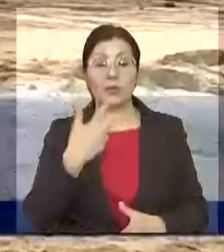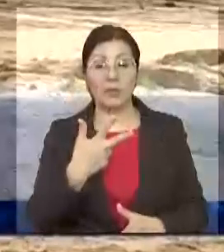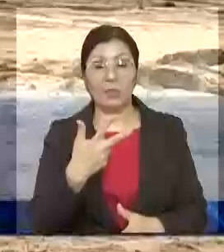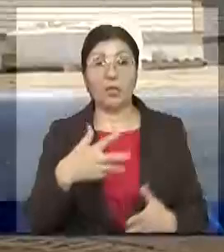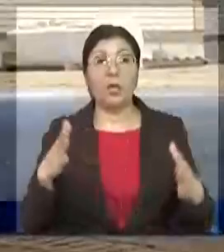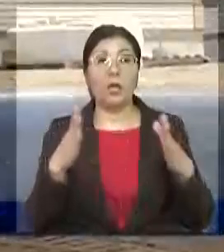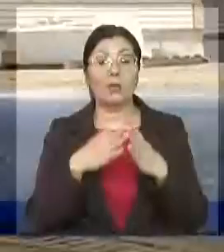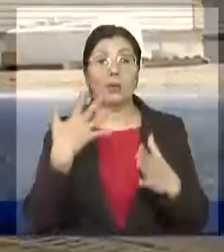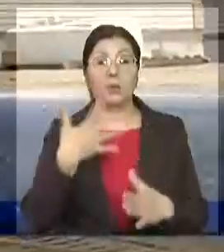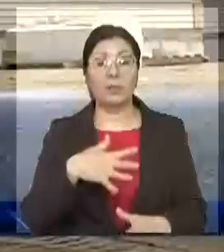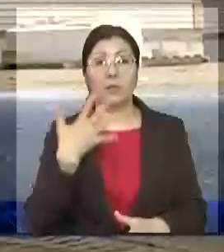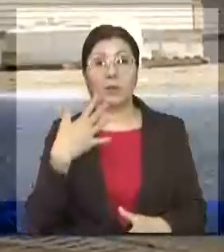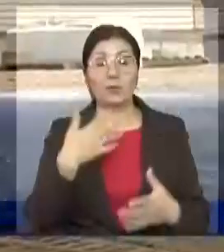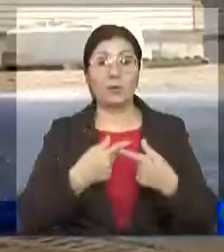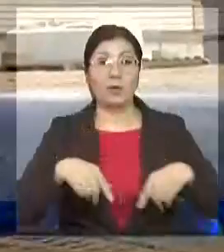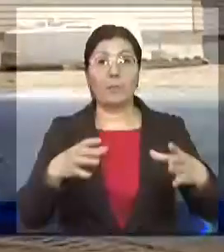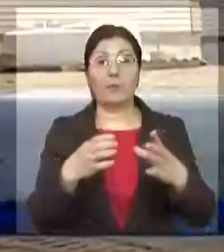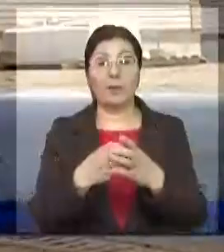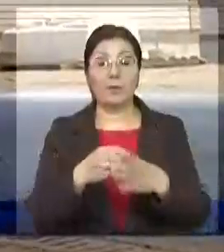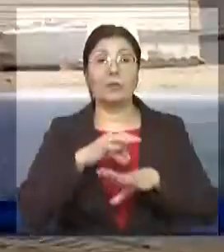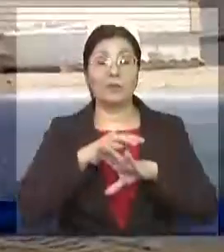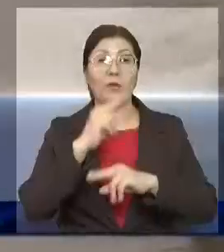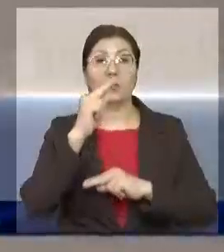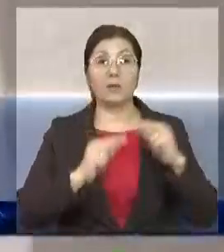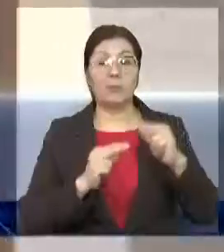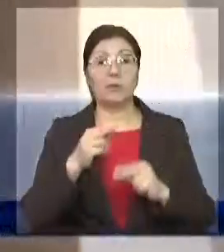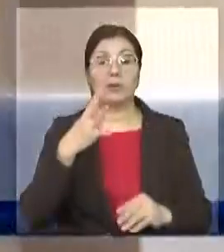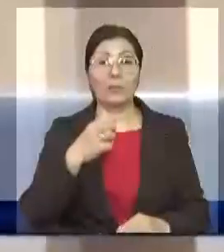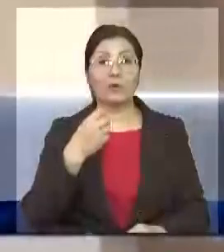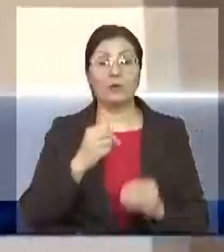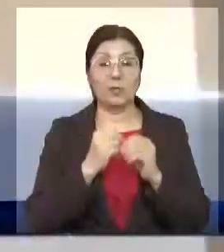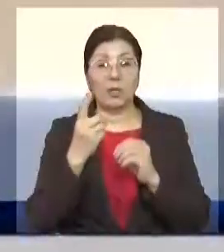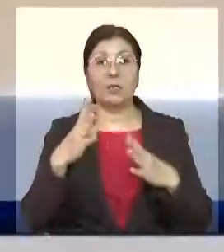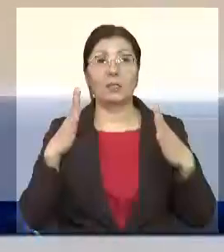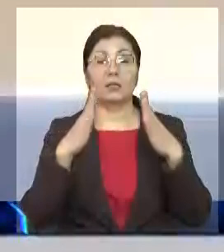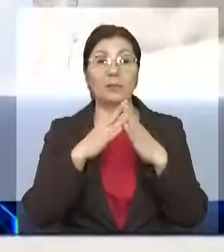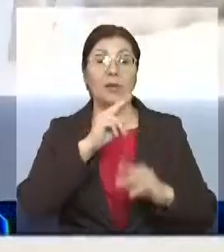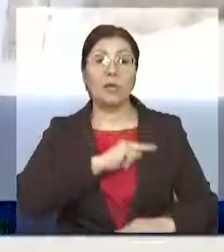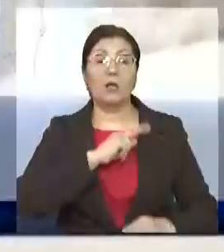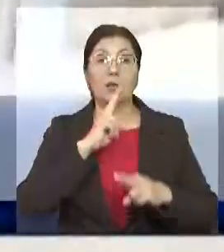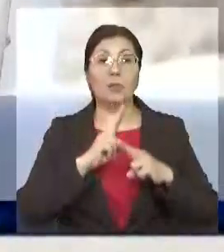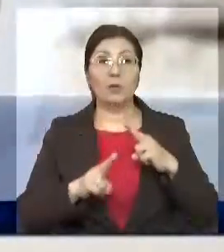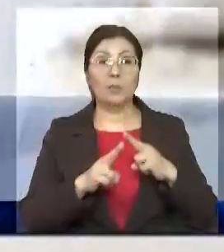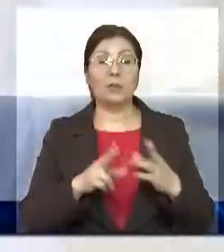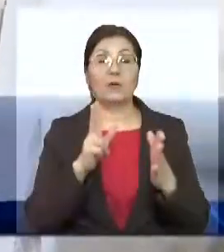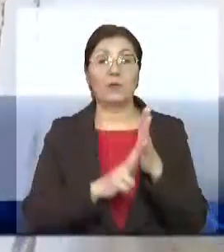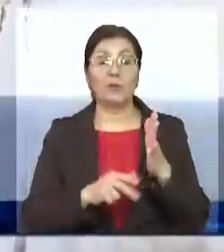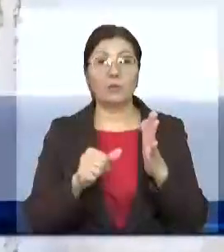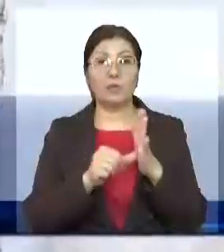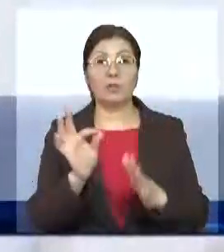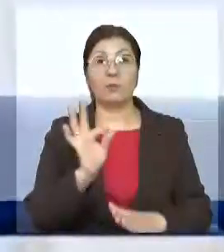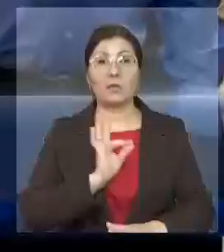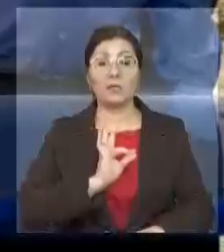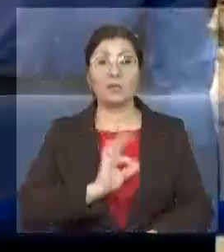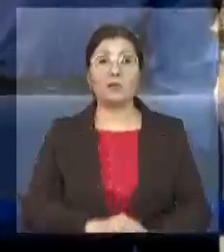этого, 55 подрядными компаниями ведется строительство 511 домов. Работы завершены на